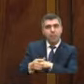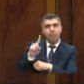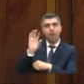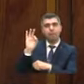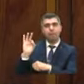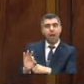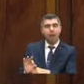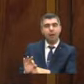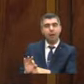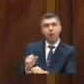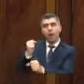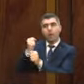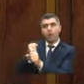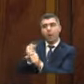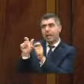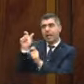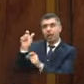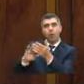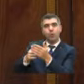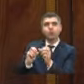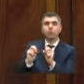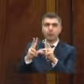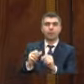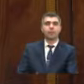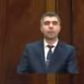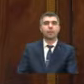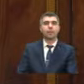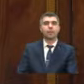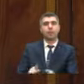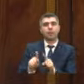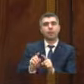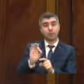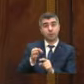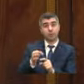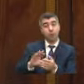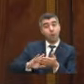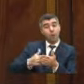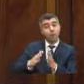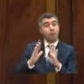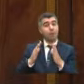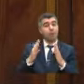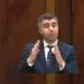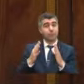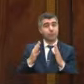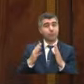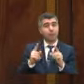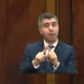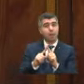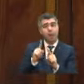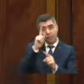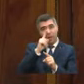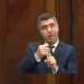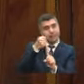ونحارب البطالة 100%، صحيح، ولكن إلا حققنا شوية خصنا نتمنوه ونشوفوا كيفاش درنا باش نعاود نستمروا،